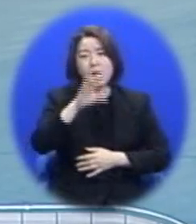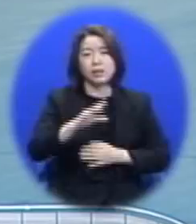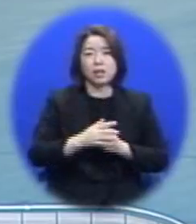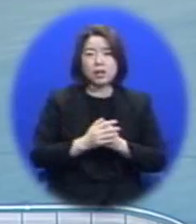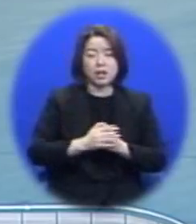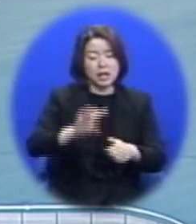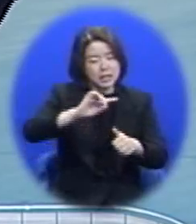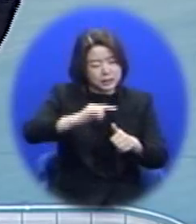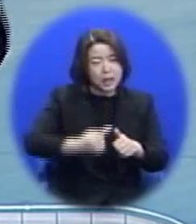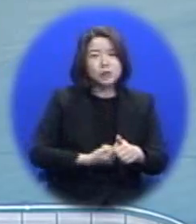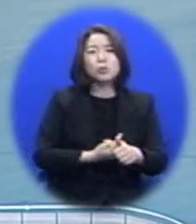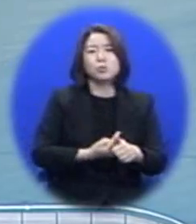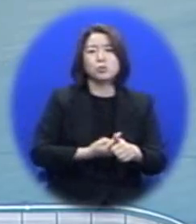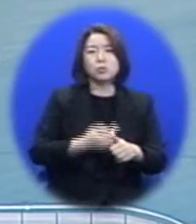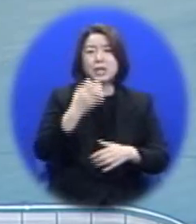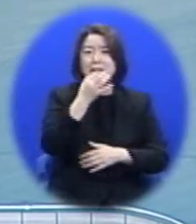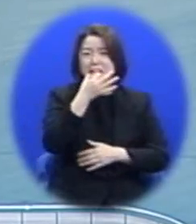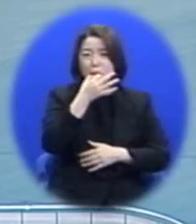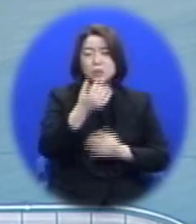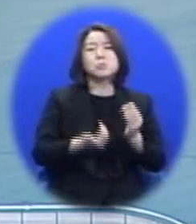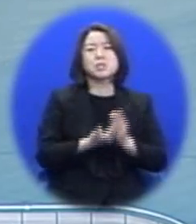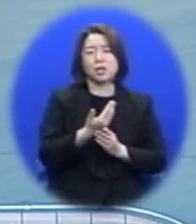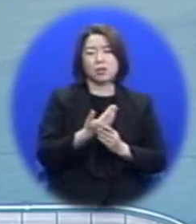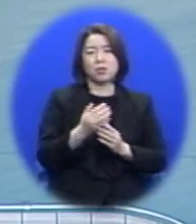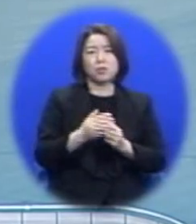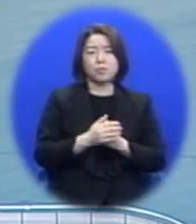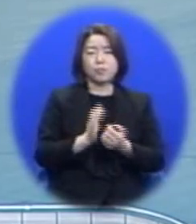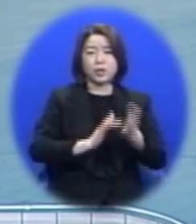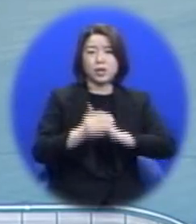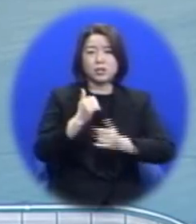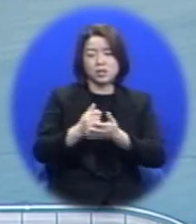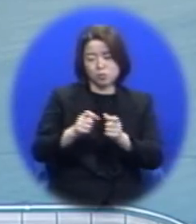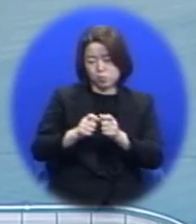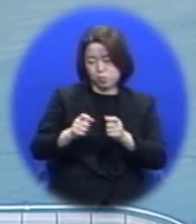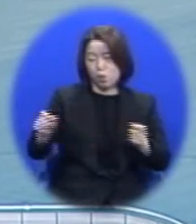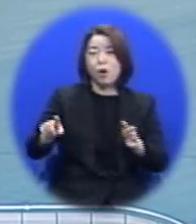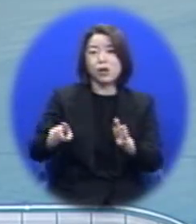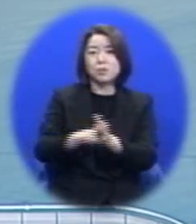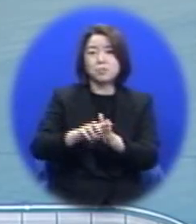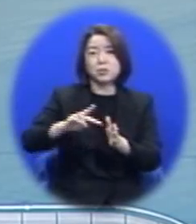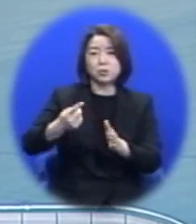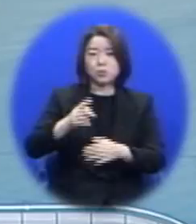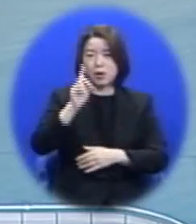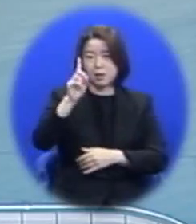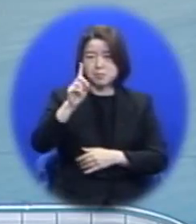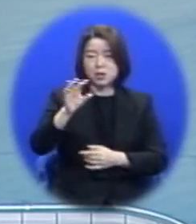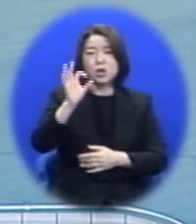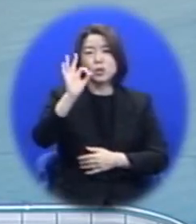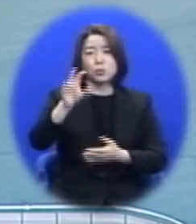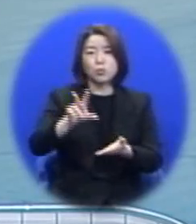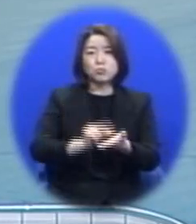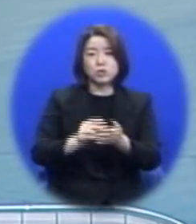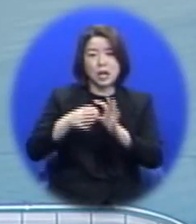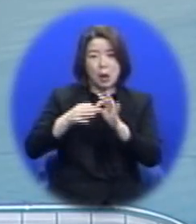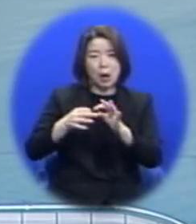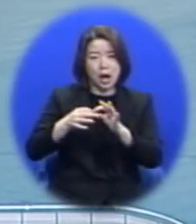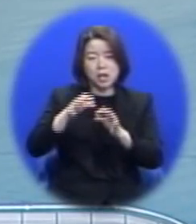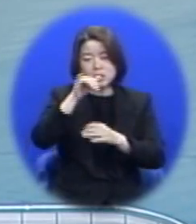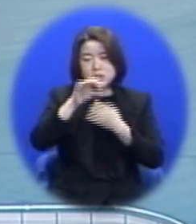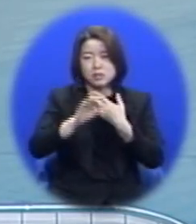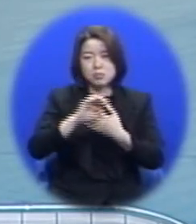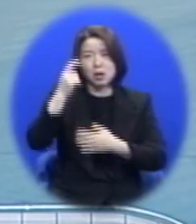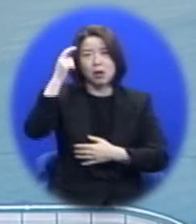나옵니다. 욕심은 그냥 자동으로 나옵니다. 예수를 그렇게 오래 믿어도 한번 돈 문제에 관련되면 정신을